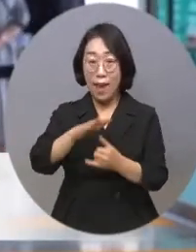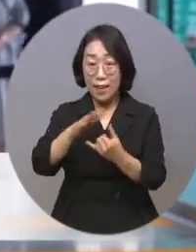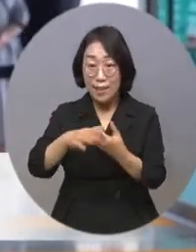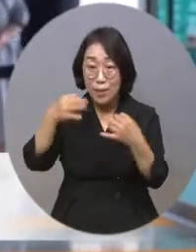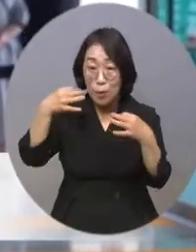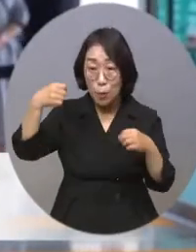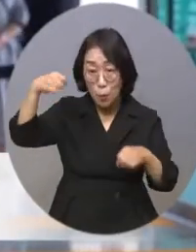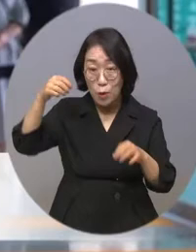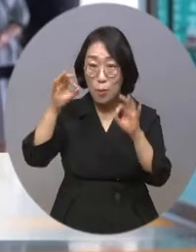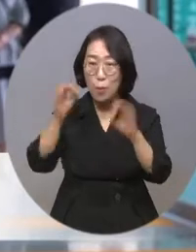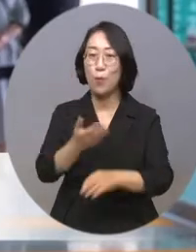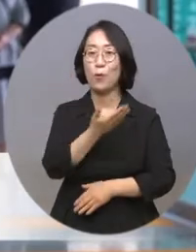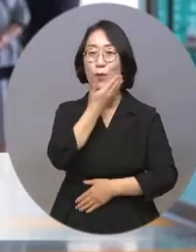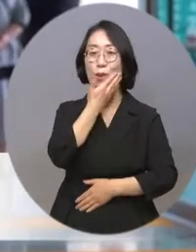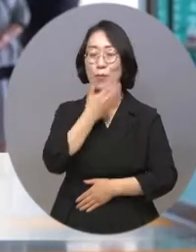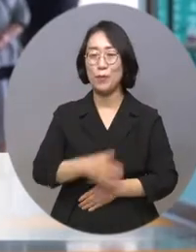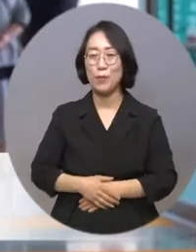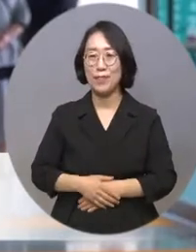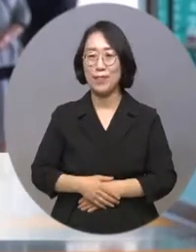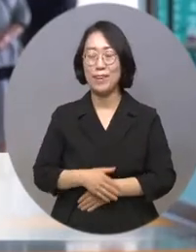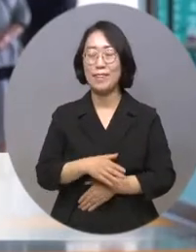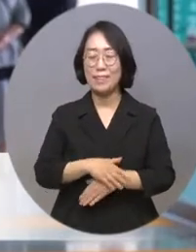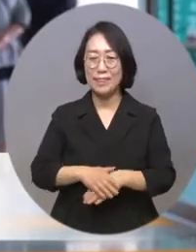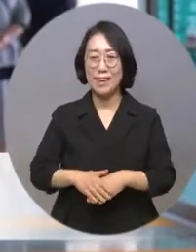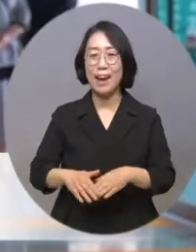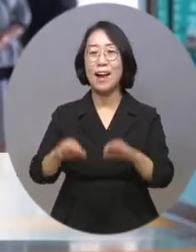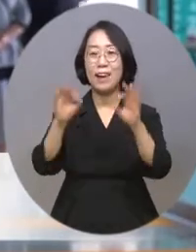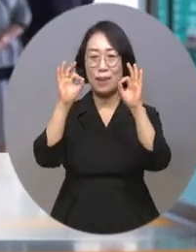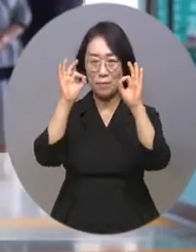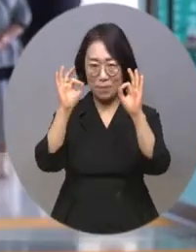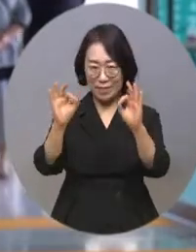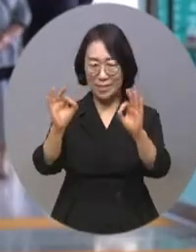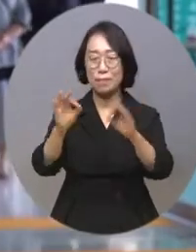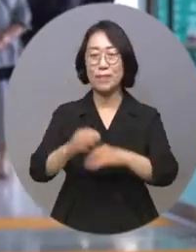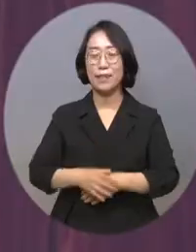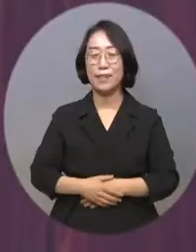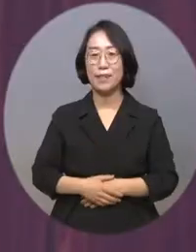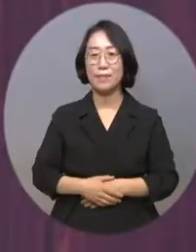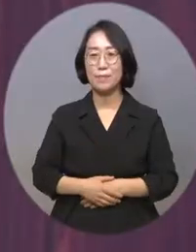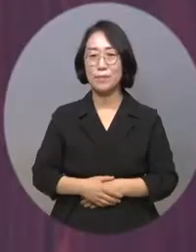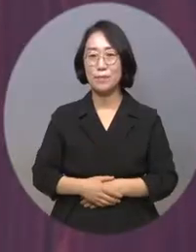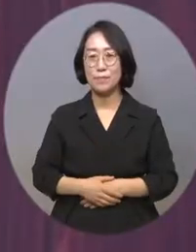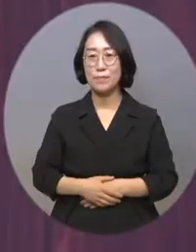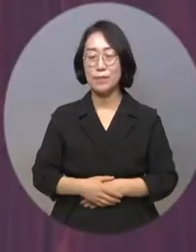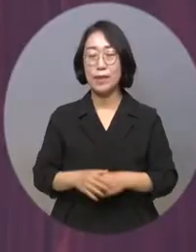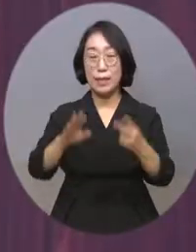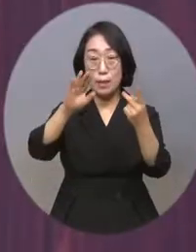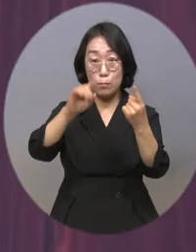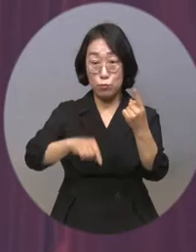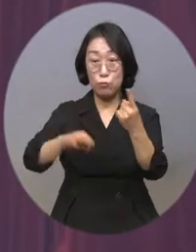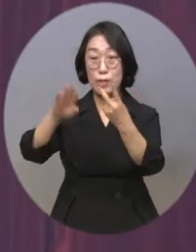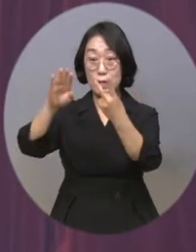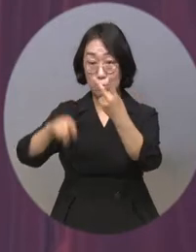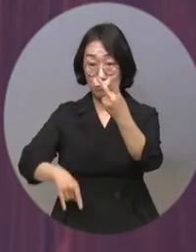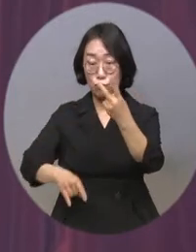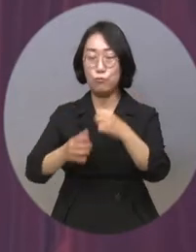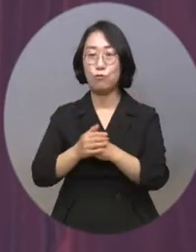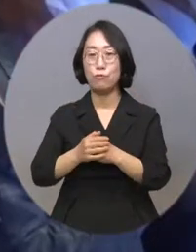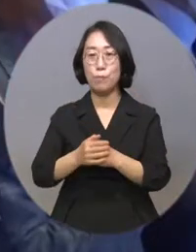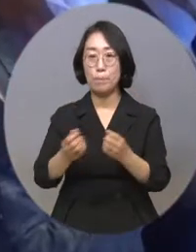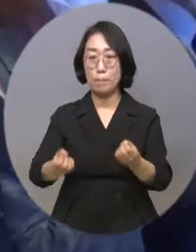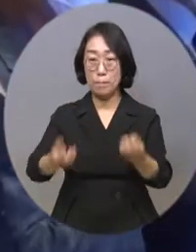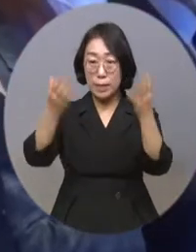것도 보니까 귀엽고 행사에 참 잘 봤습니다. 1부와 2부로 나뉘어 진행된